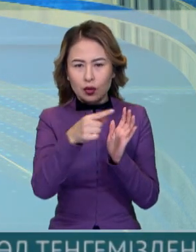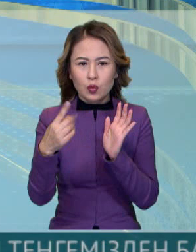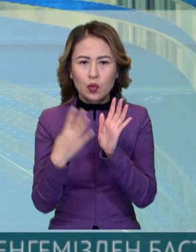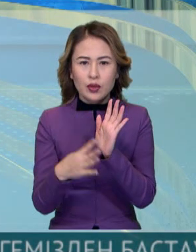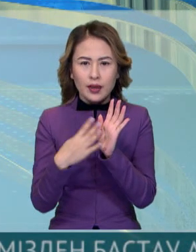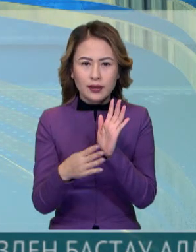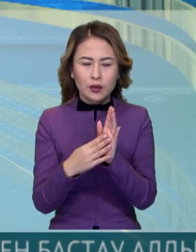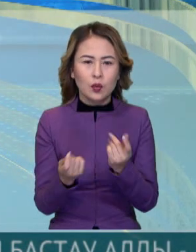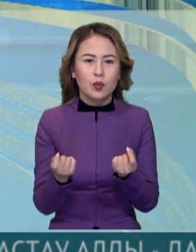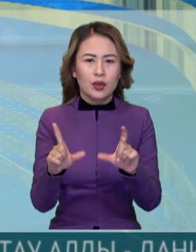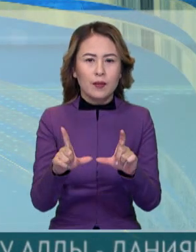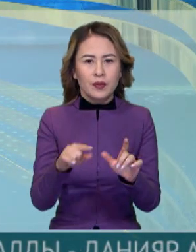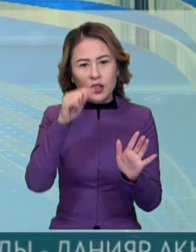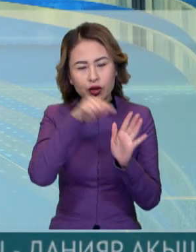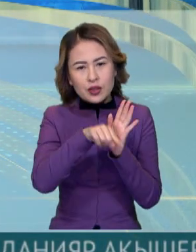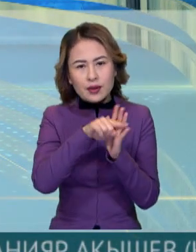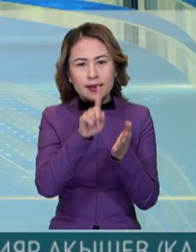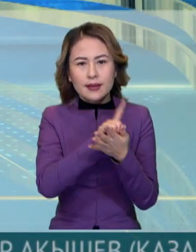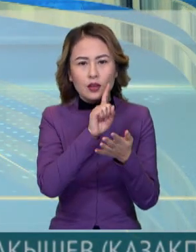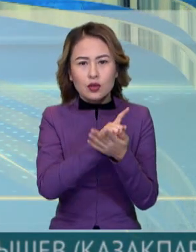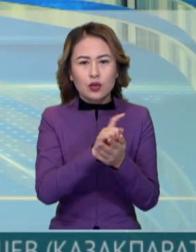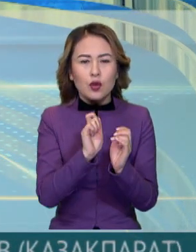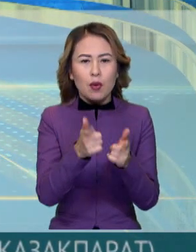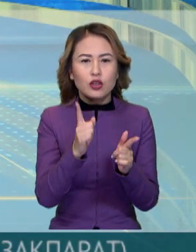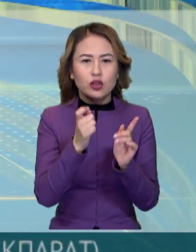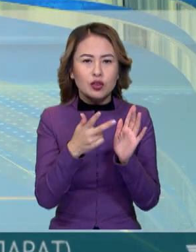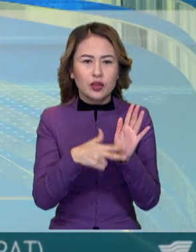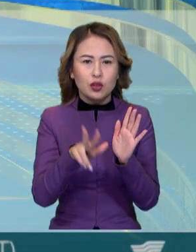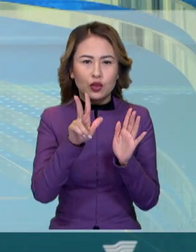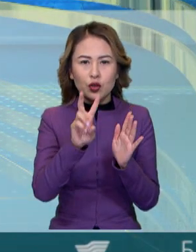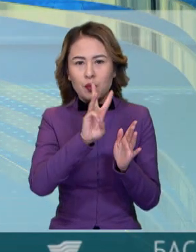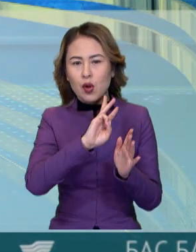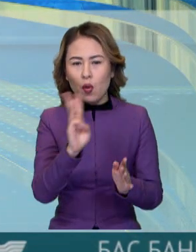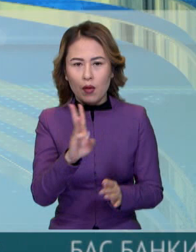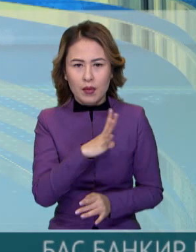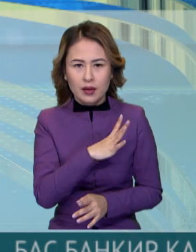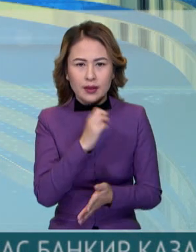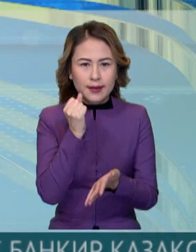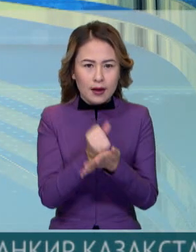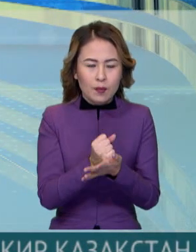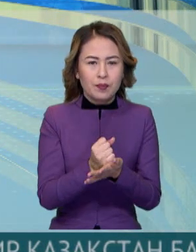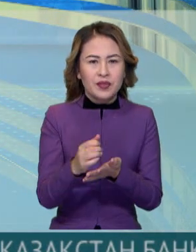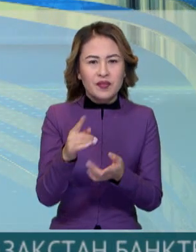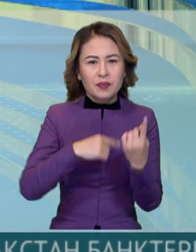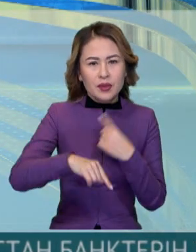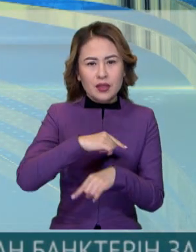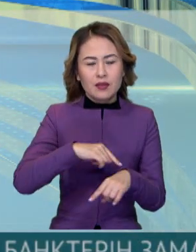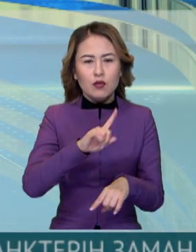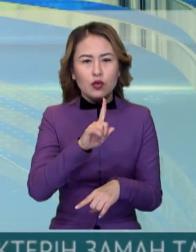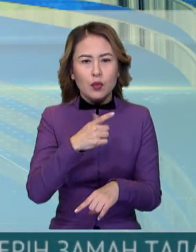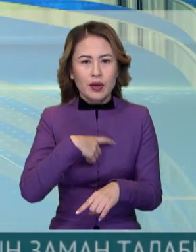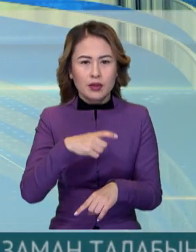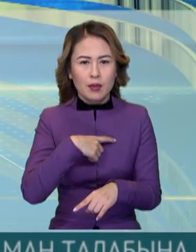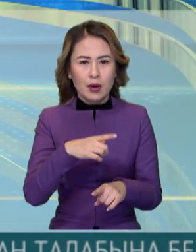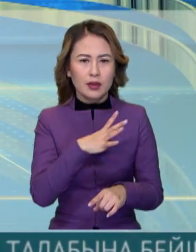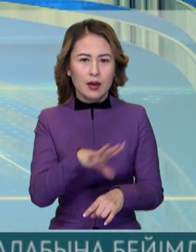63-тен 90-ға дейін көбейді. Ал ішкі салық түсімі 183 миллионға дейін артты. Таңбалау көлеңкелі бизнеспен күресті де